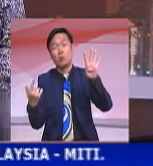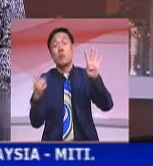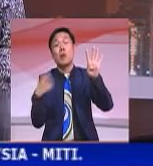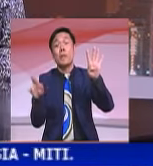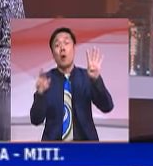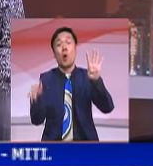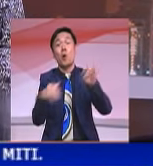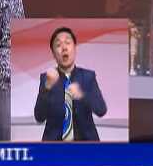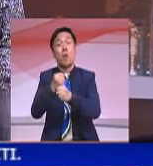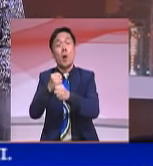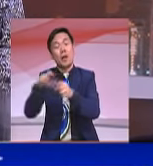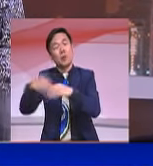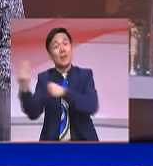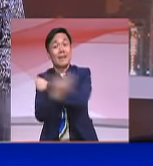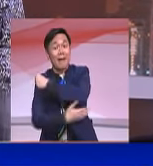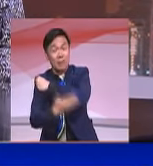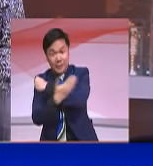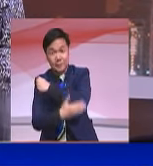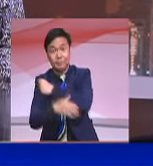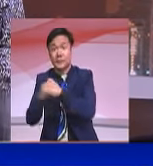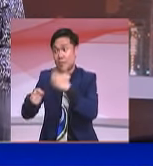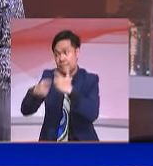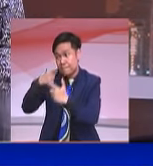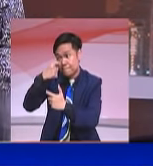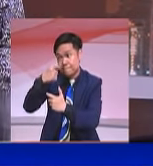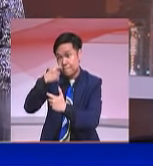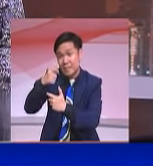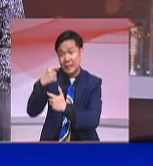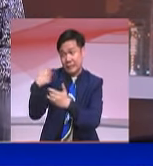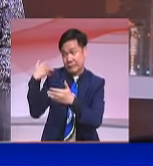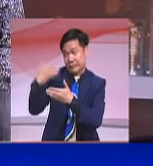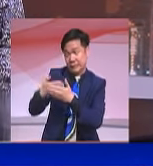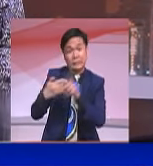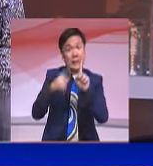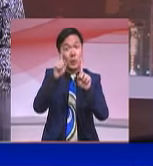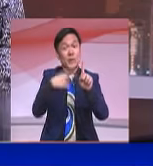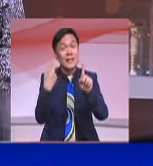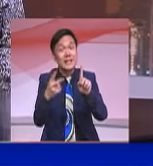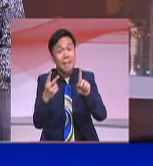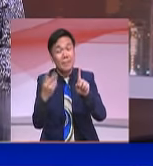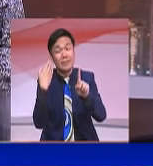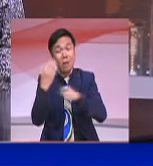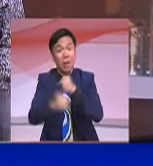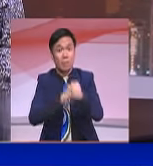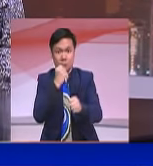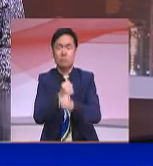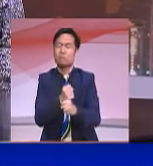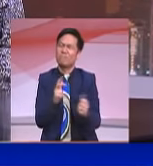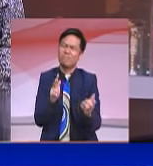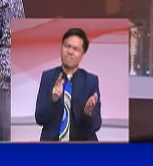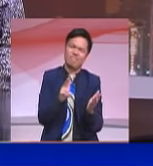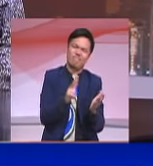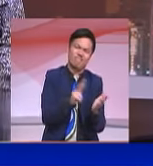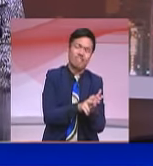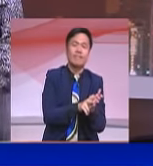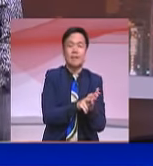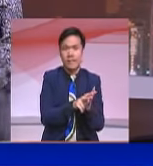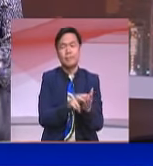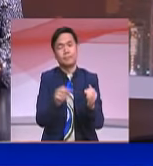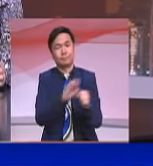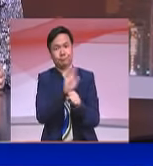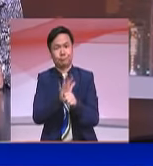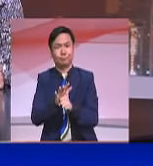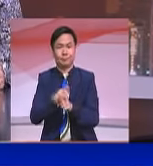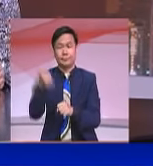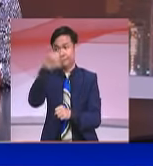251,101 pekerja warga asing yang disaring sejak 1 Disember 2020 didapati positif COVID-19.